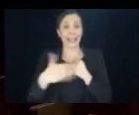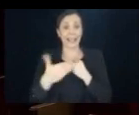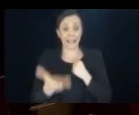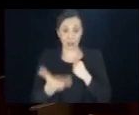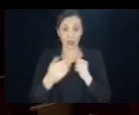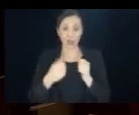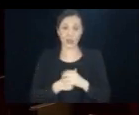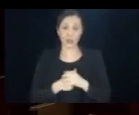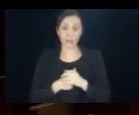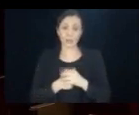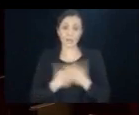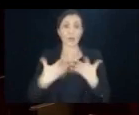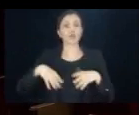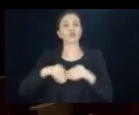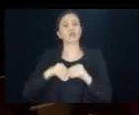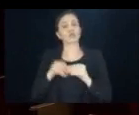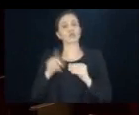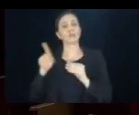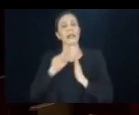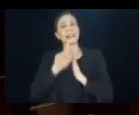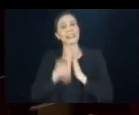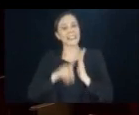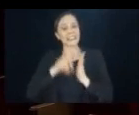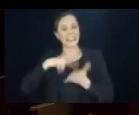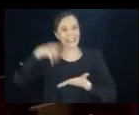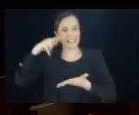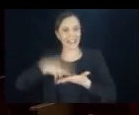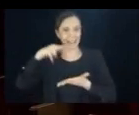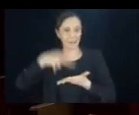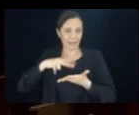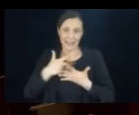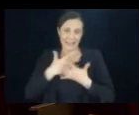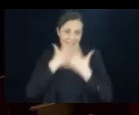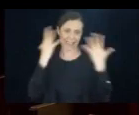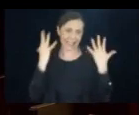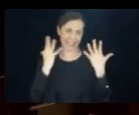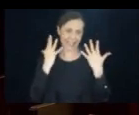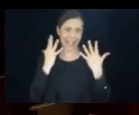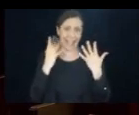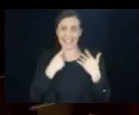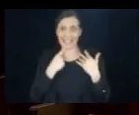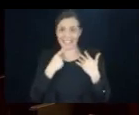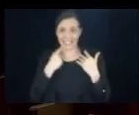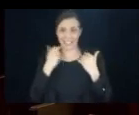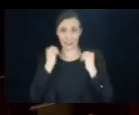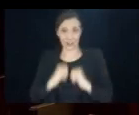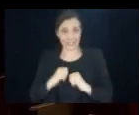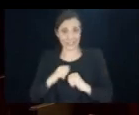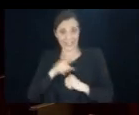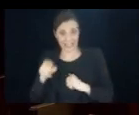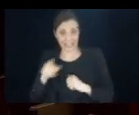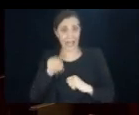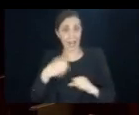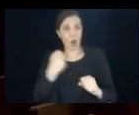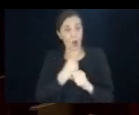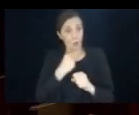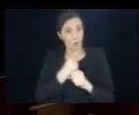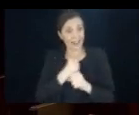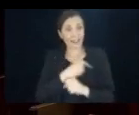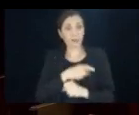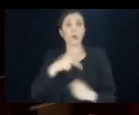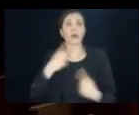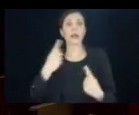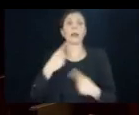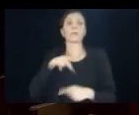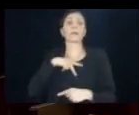territorio. La Giunta ha deliberato una cosa molto chiara a fronte dei cittadini e l'operatore privato